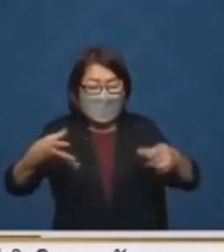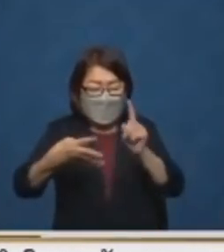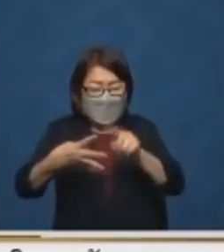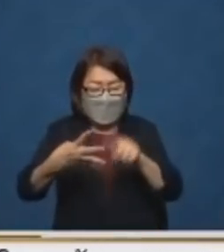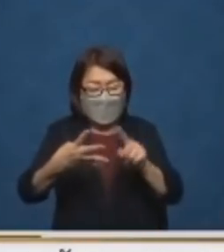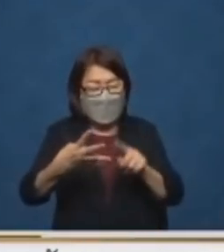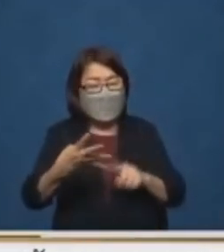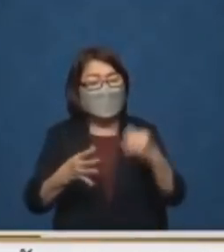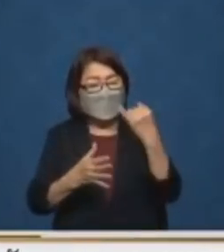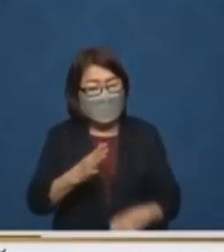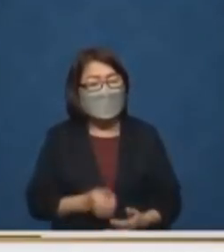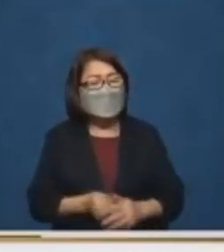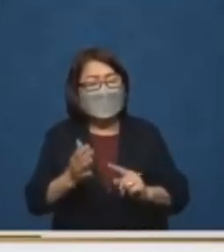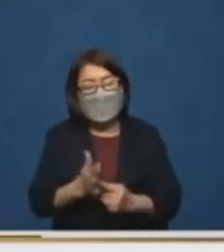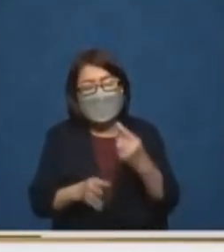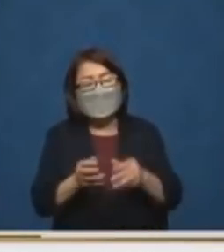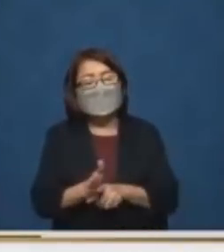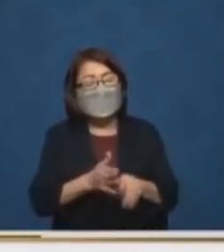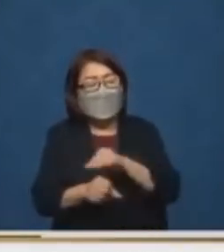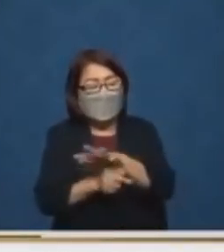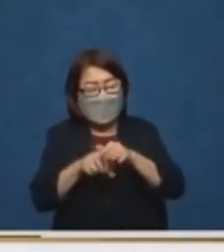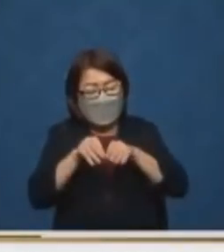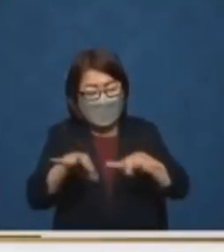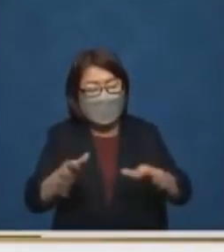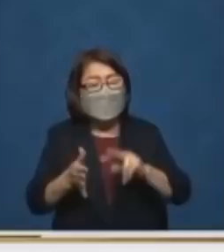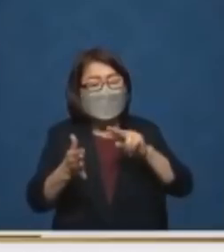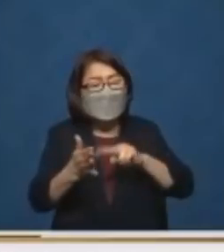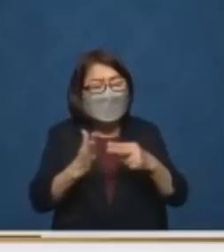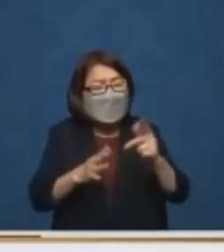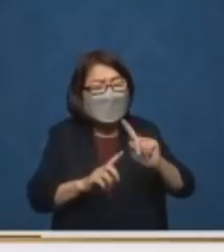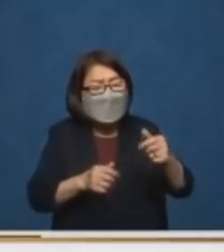ของการระบาดโลกโวิดเกิดจากการที่ไม่กุดขัน ไม่ก BH